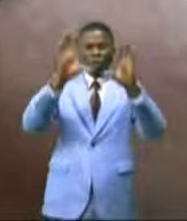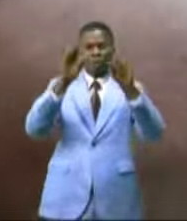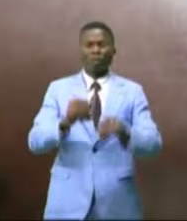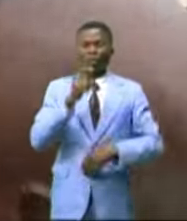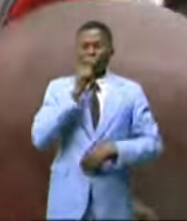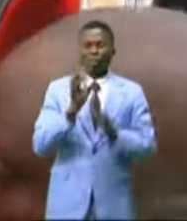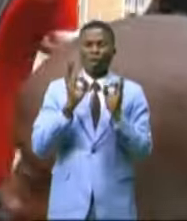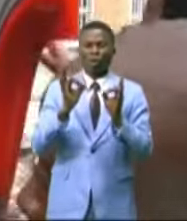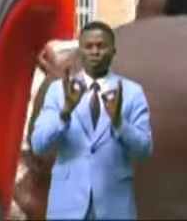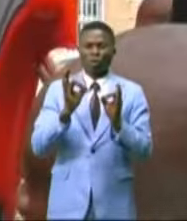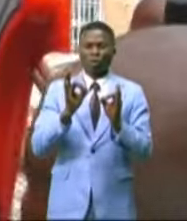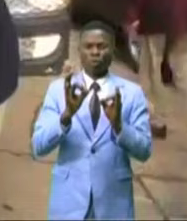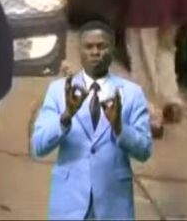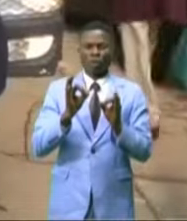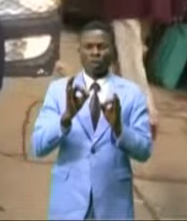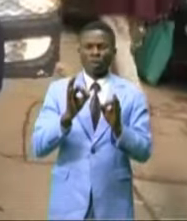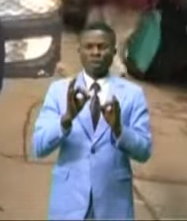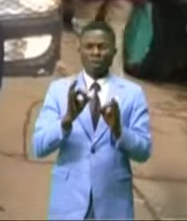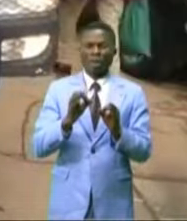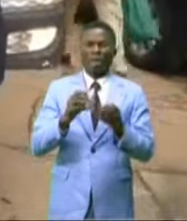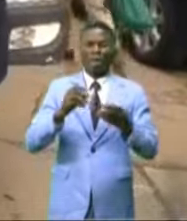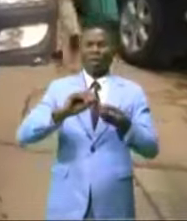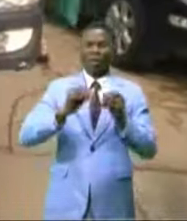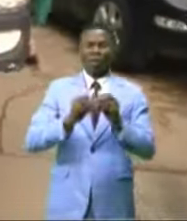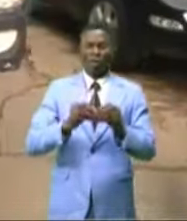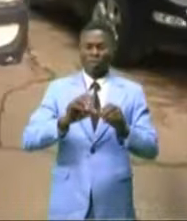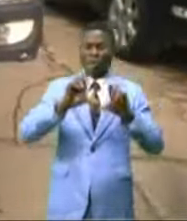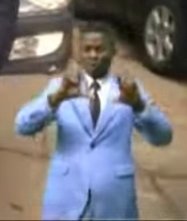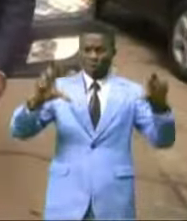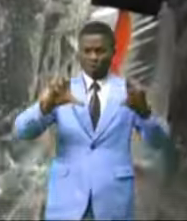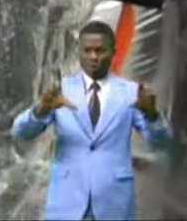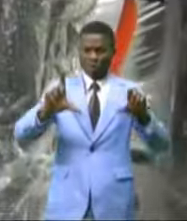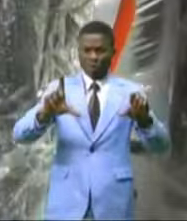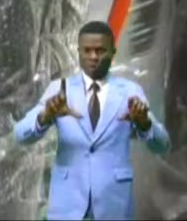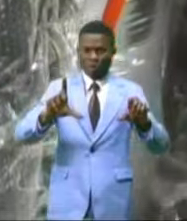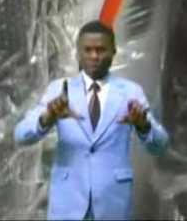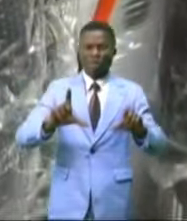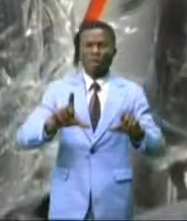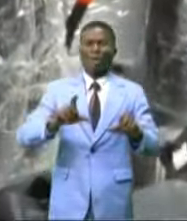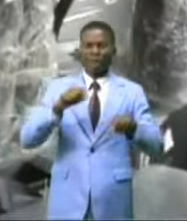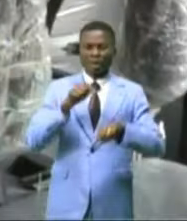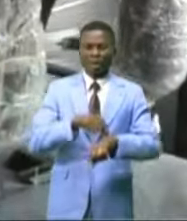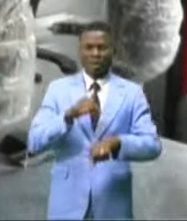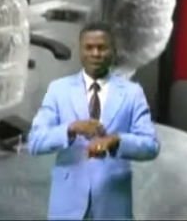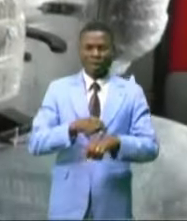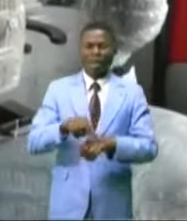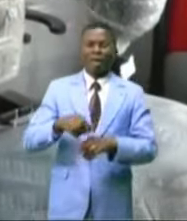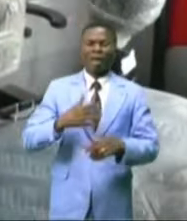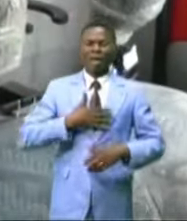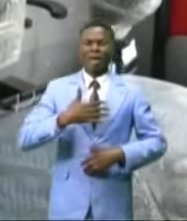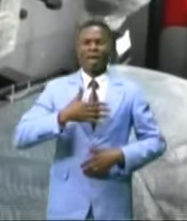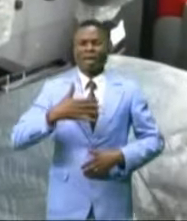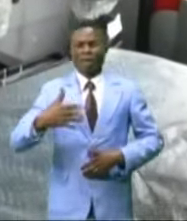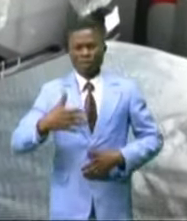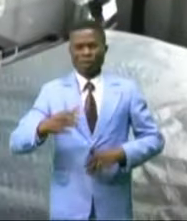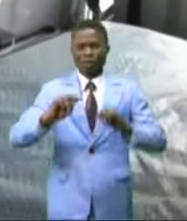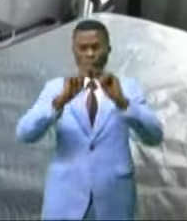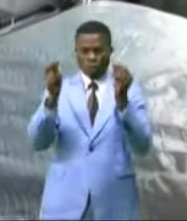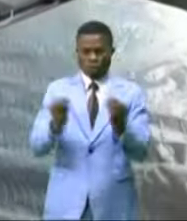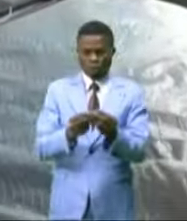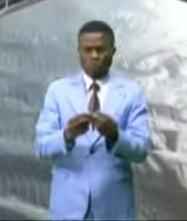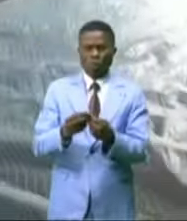9 km0 déjà immatriculé par le TPI vient le moment d'Essay par la brigade kazum